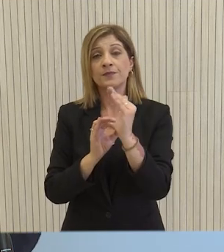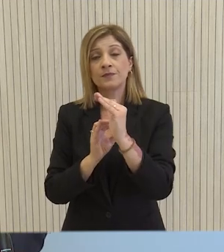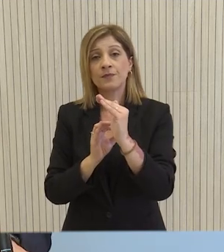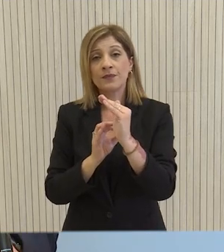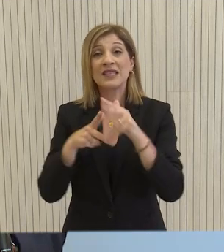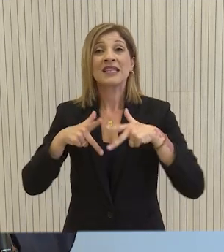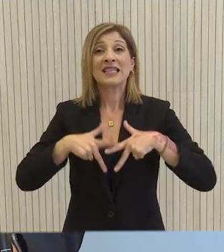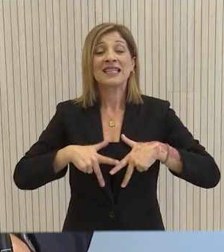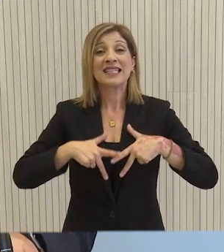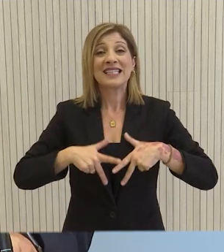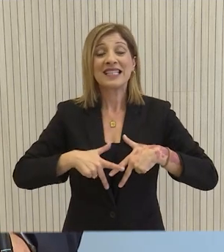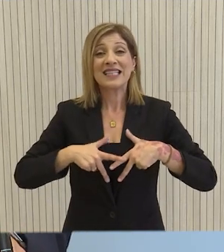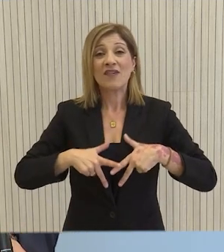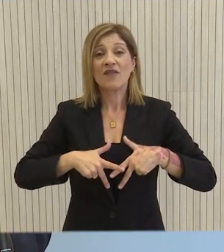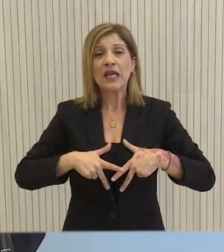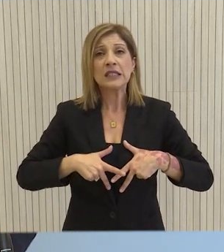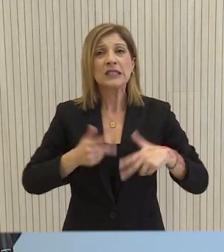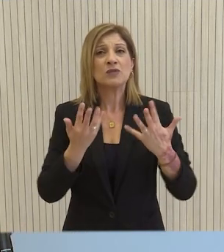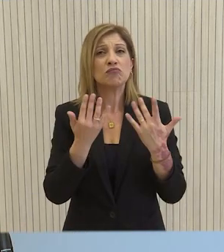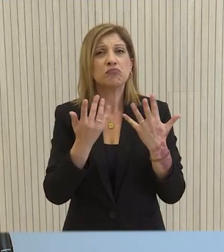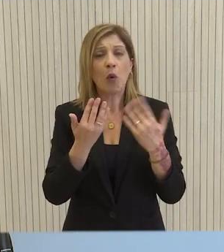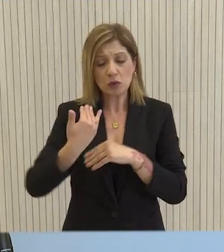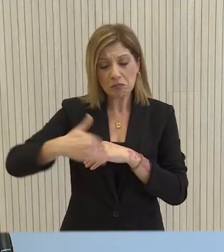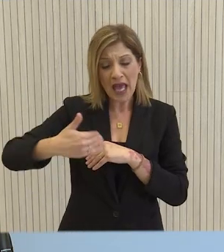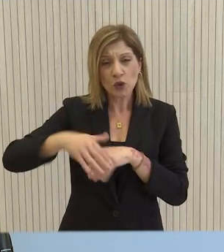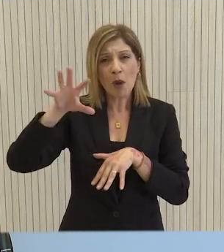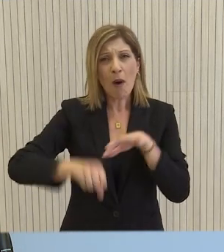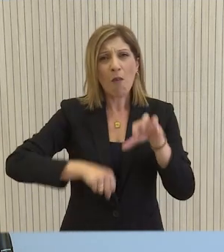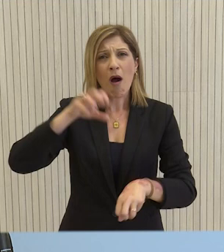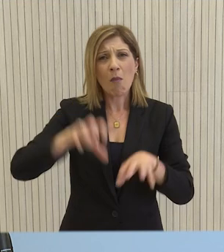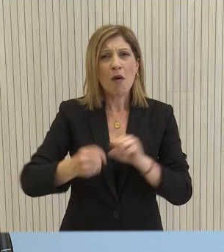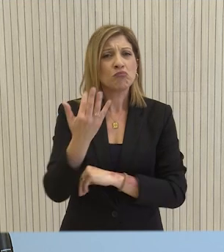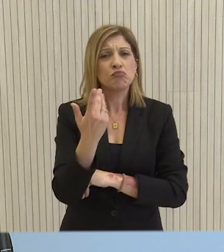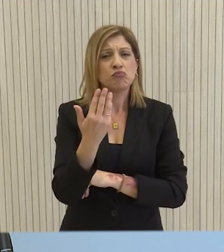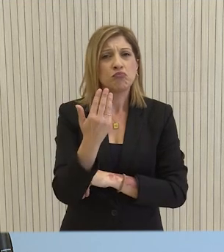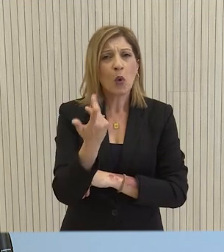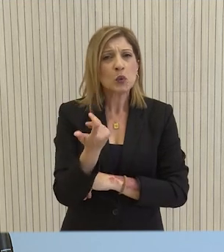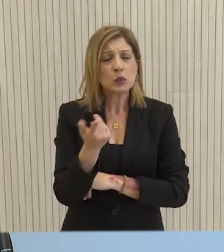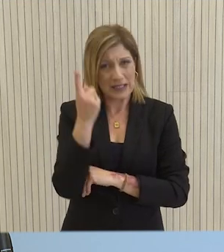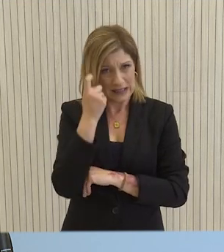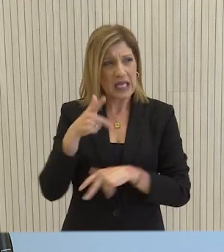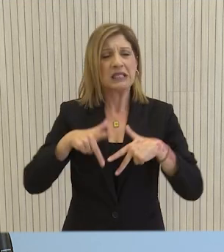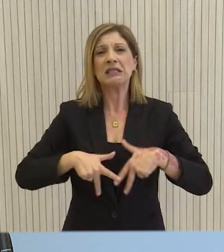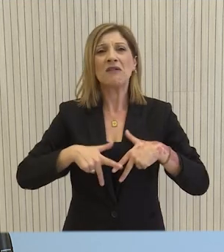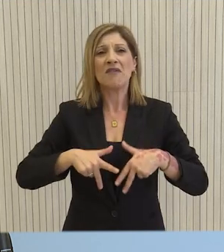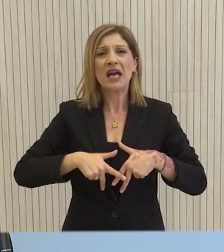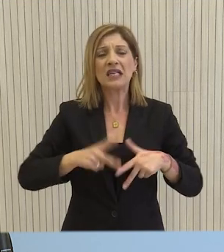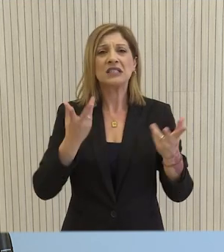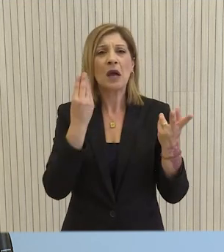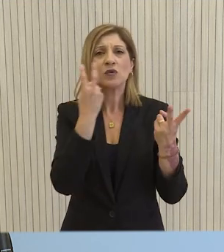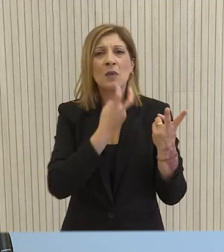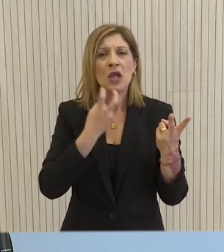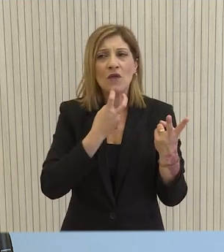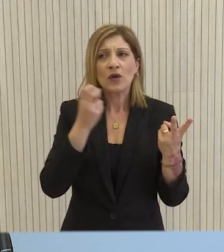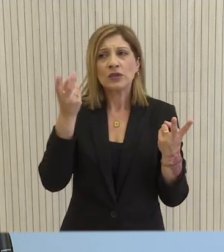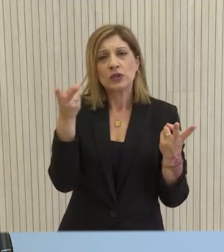εικόνα σε κυβέρνηση για πόση έκταση μιλάμε σε κατηγόμενα που ήδη έχει και εκμετάλλευση ή πληροφορία.